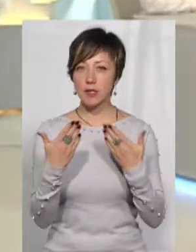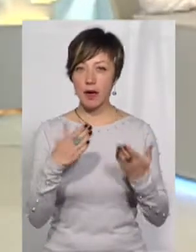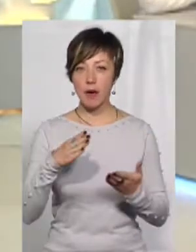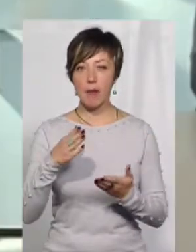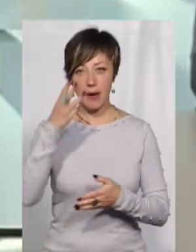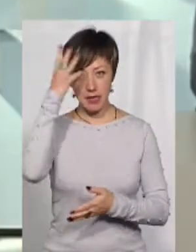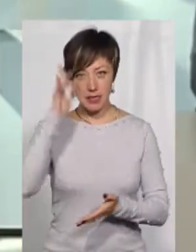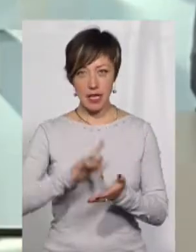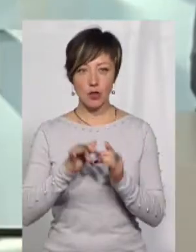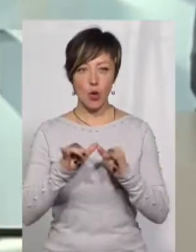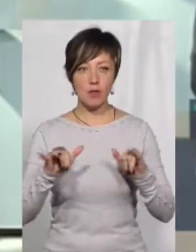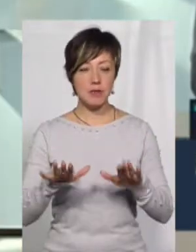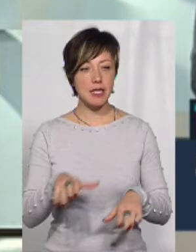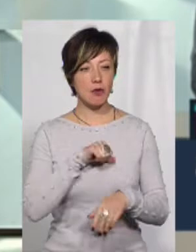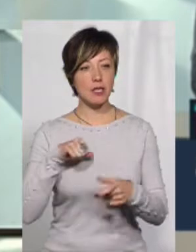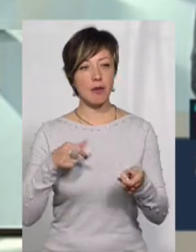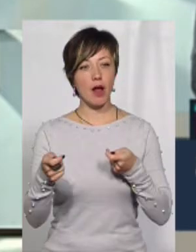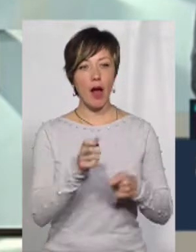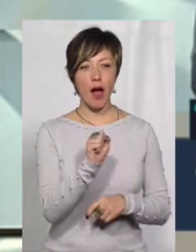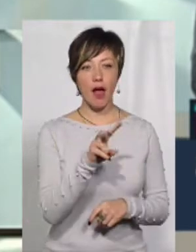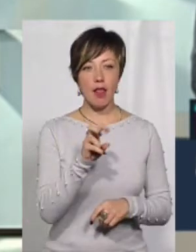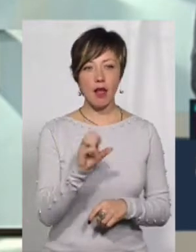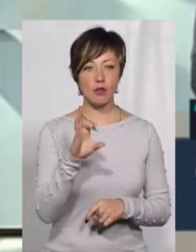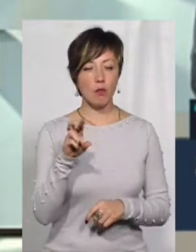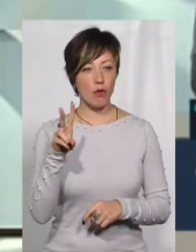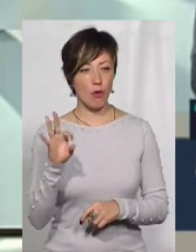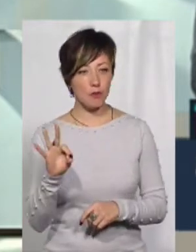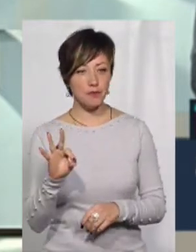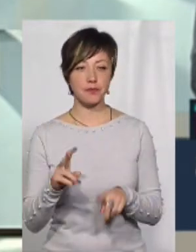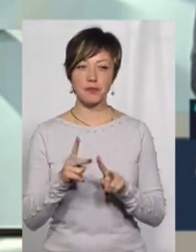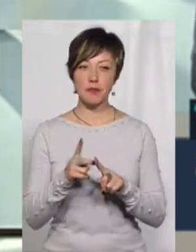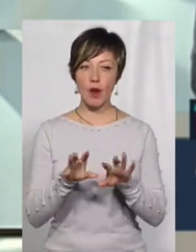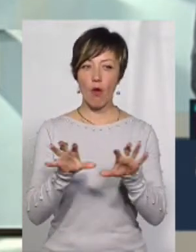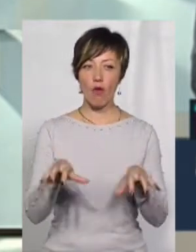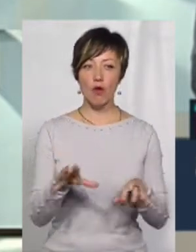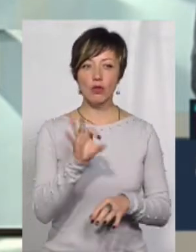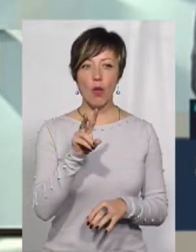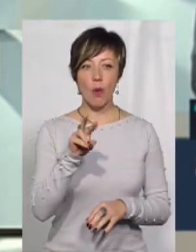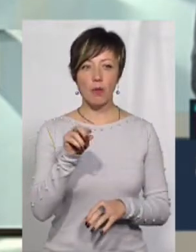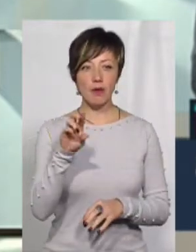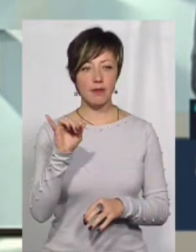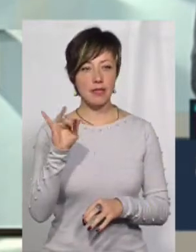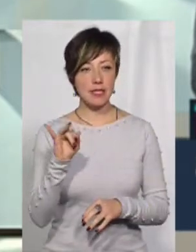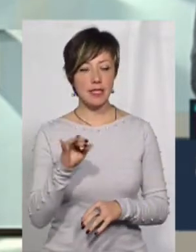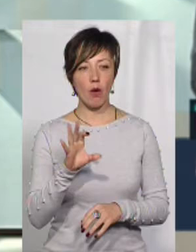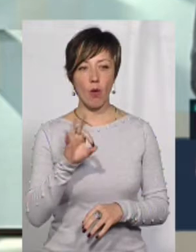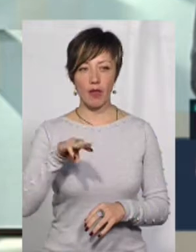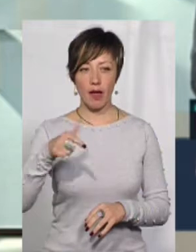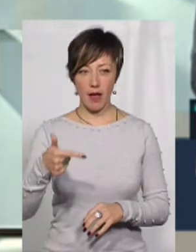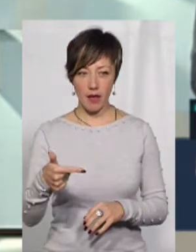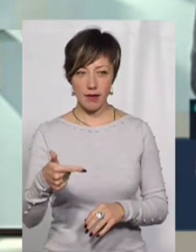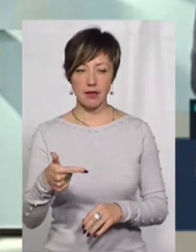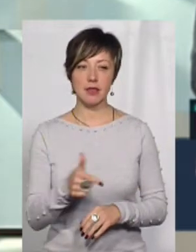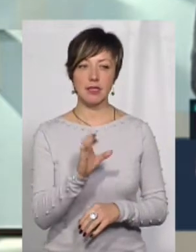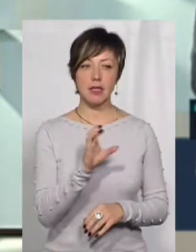комунікації Хмельницького центру розвитку місцевого самоврядування Аллою Собко та головою Солобковецької сільської об'єднаної